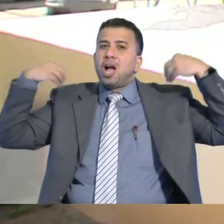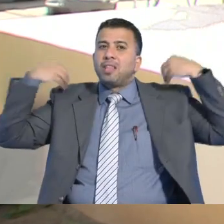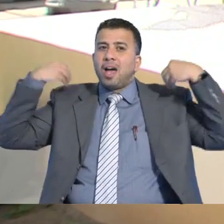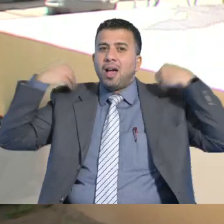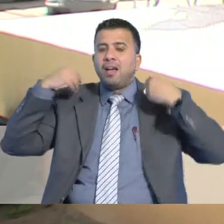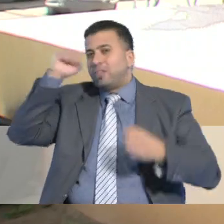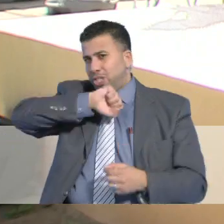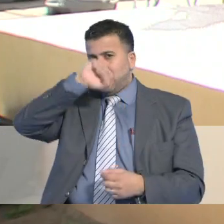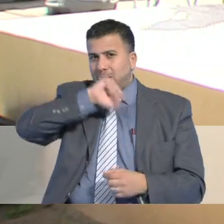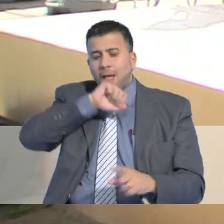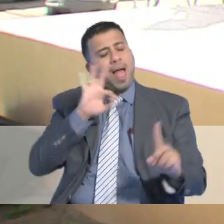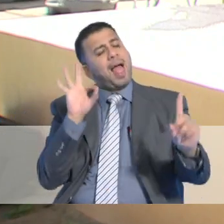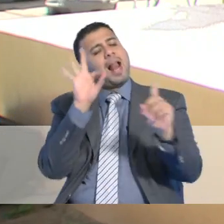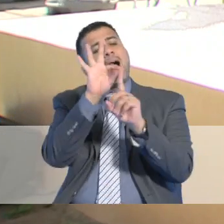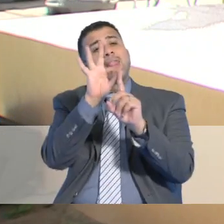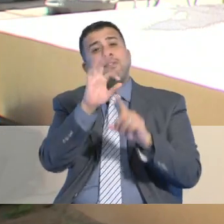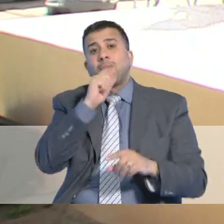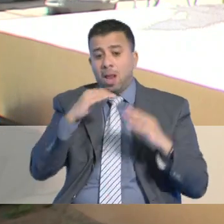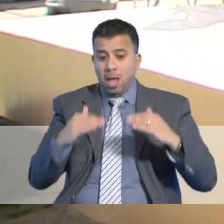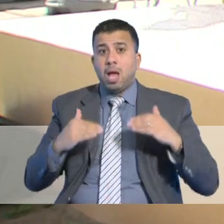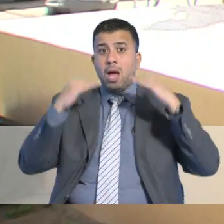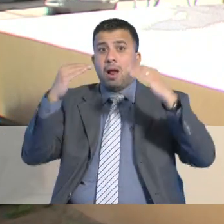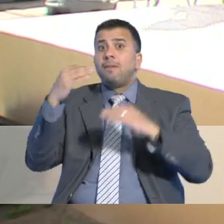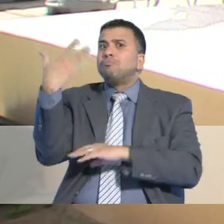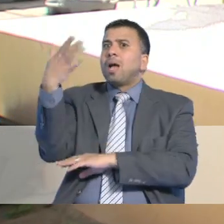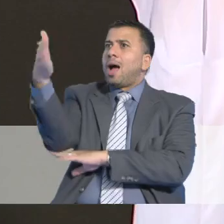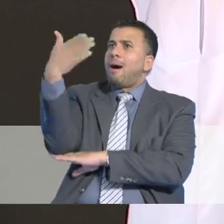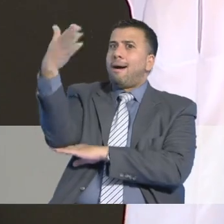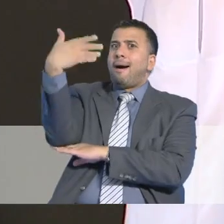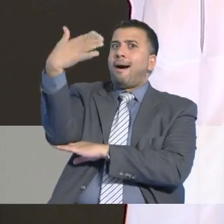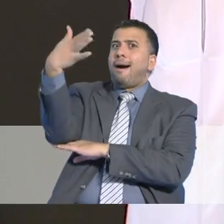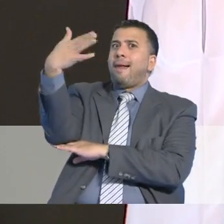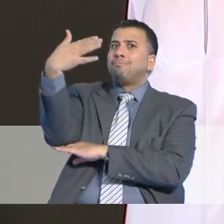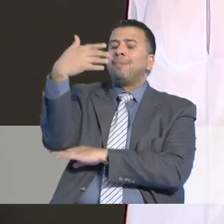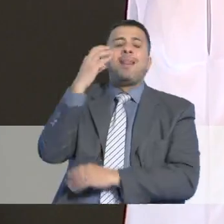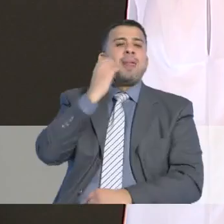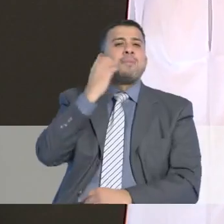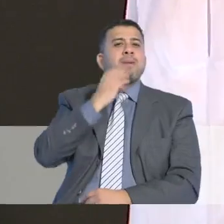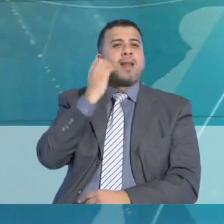إمارة الشارقة، والهدف الأساسي كان هو رفع علم دولة الإمارات في المحافل الدولية.